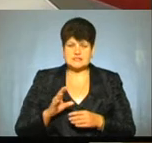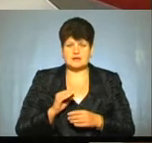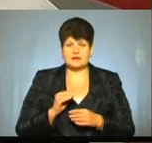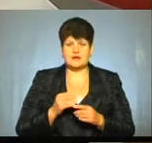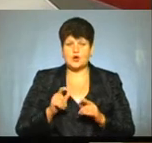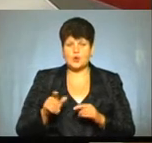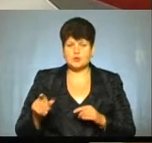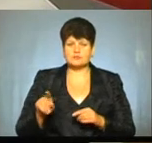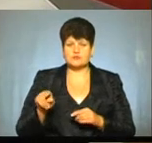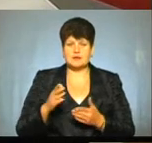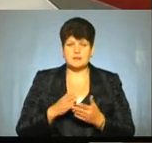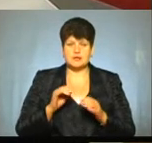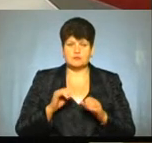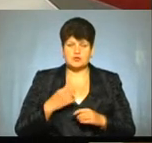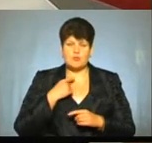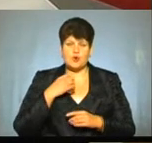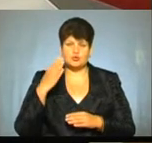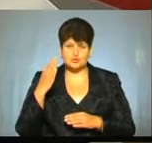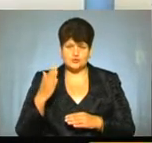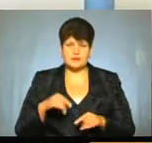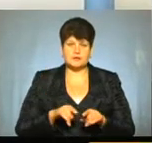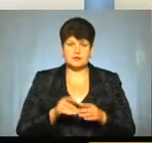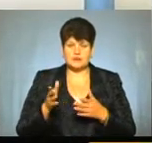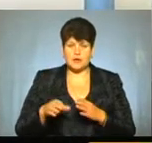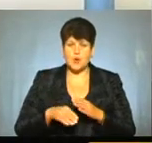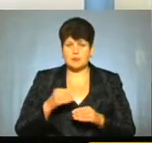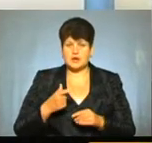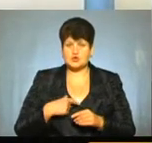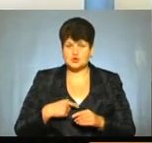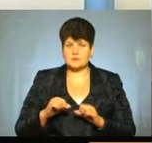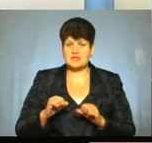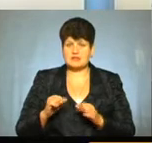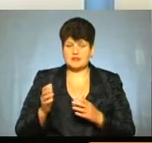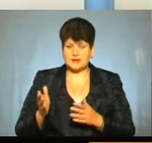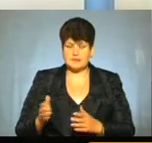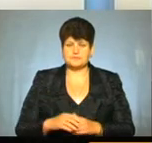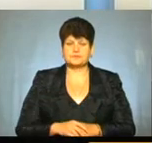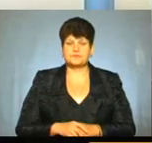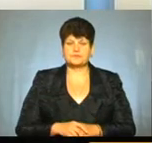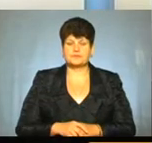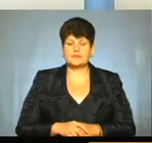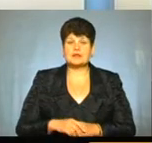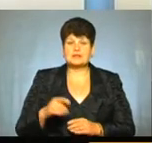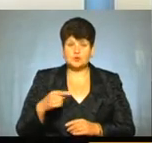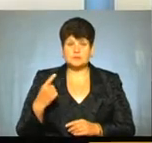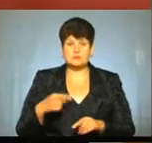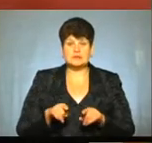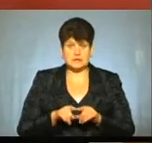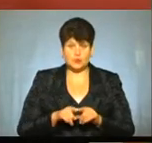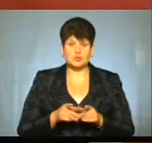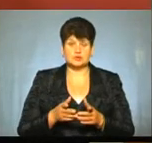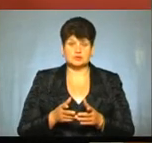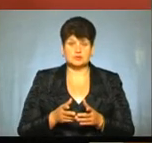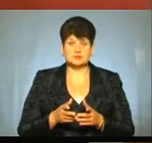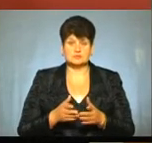взагалі тобто, людям, щоб вони мали можливість проголосувати таким чином, обираючи собі керівника. в Тернопільська тій мірі область він...